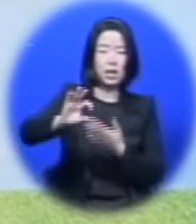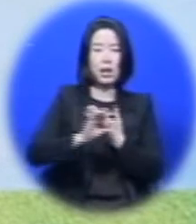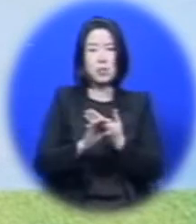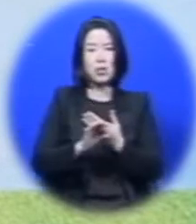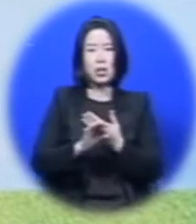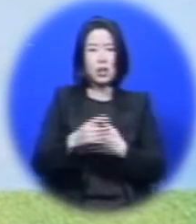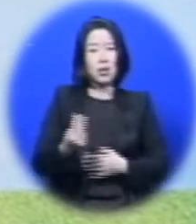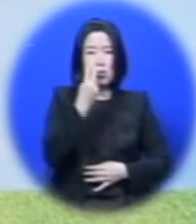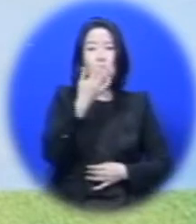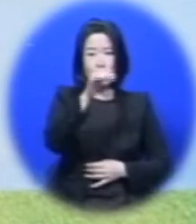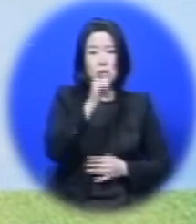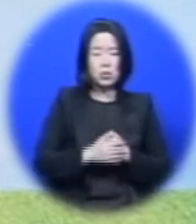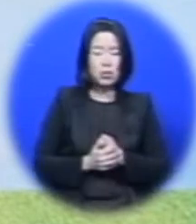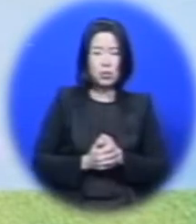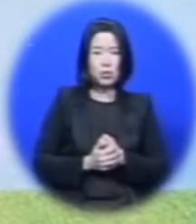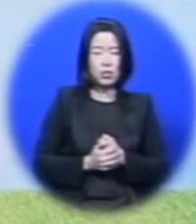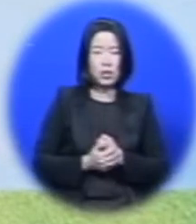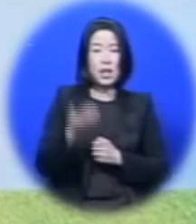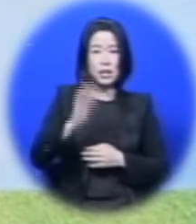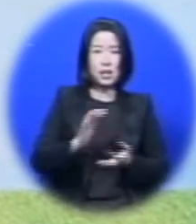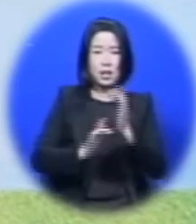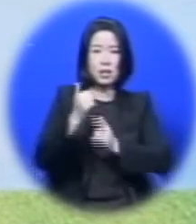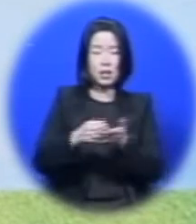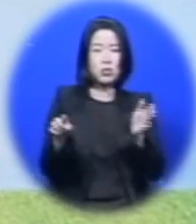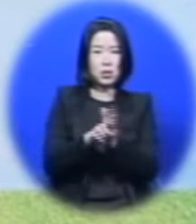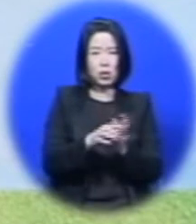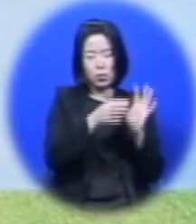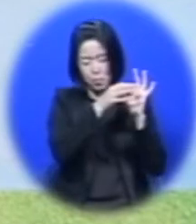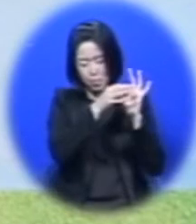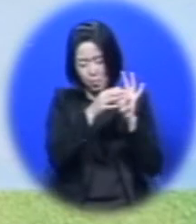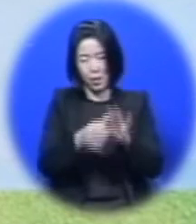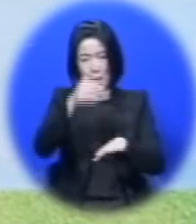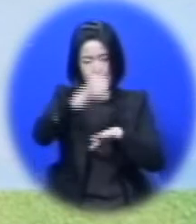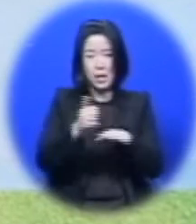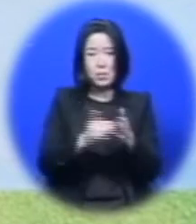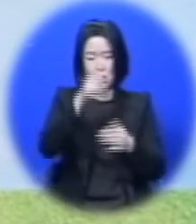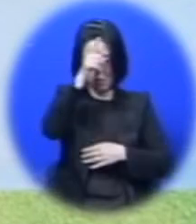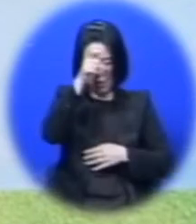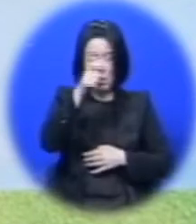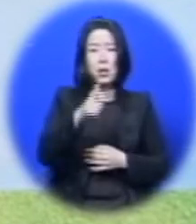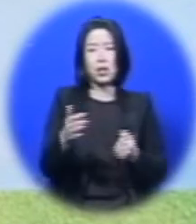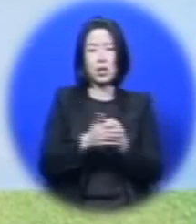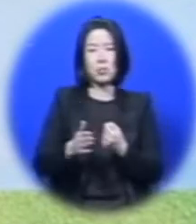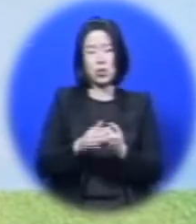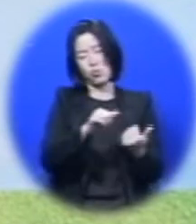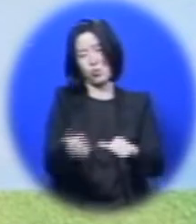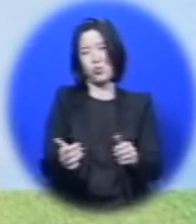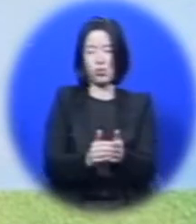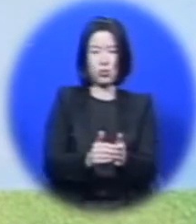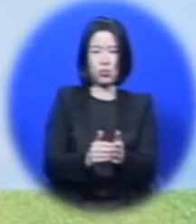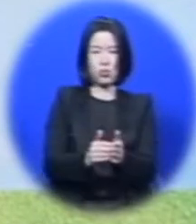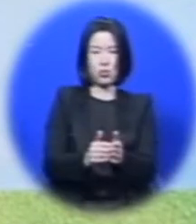있어요. 그런데 예수 믿겠다고 끝까지 고집하는 바람에 죽어간 겁니다.